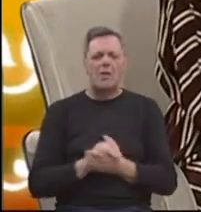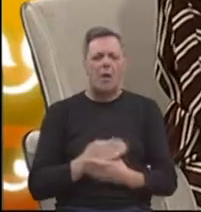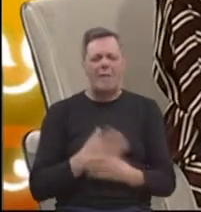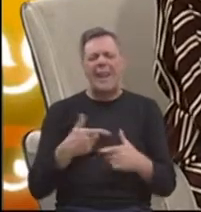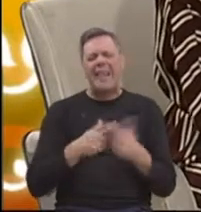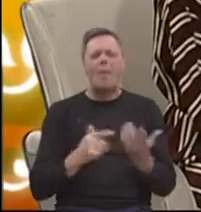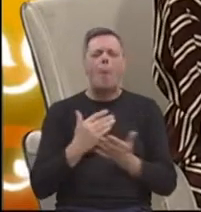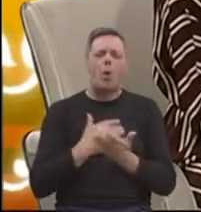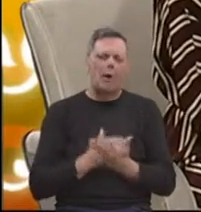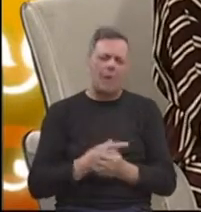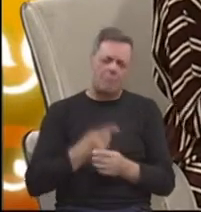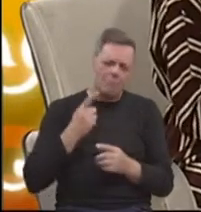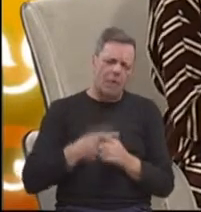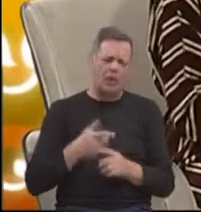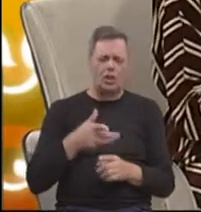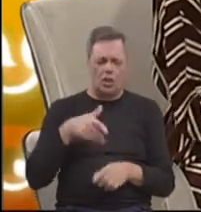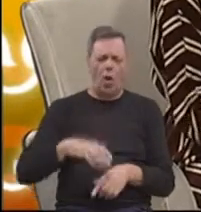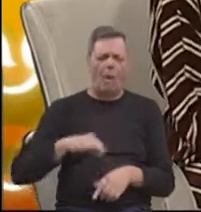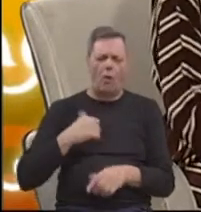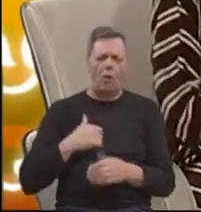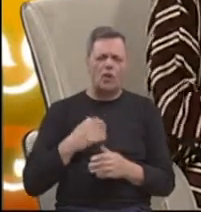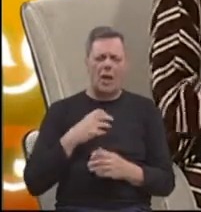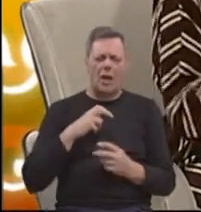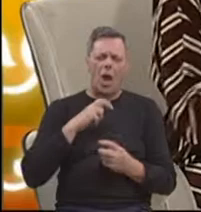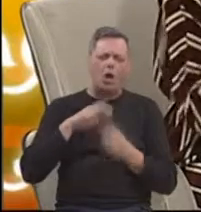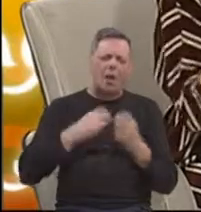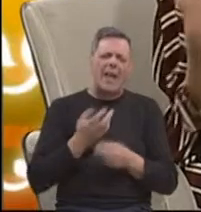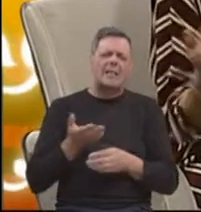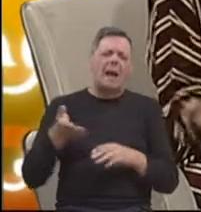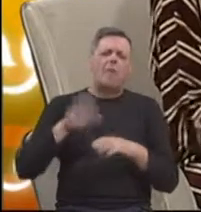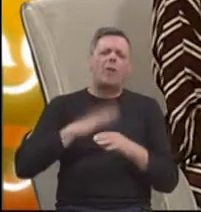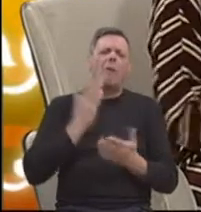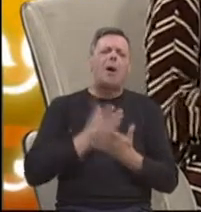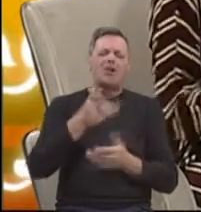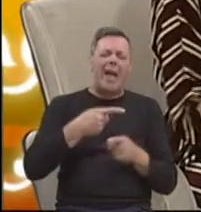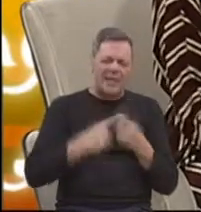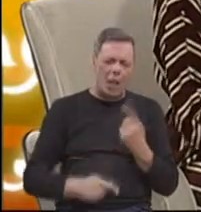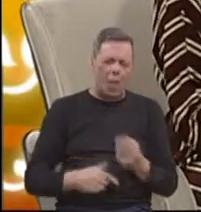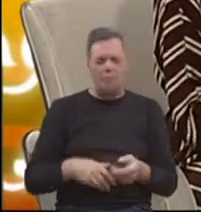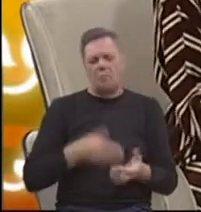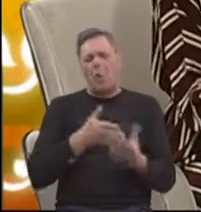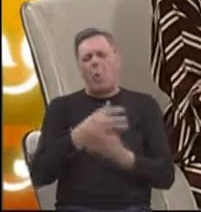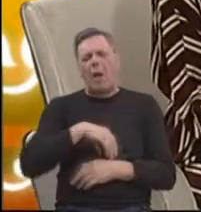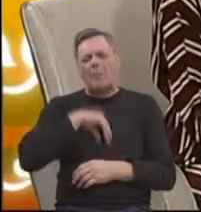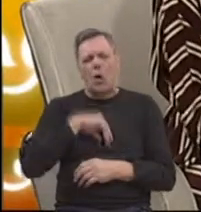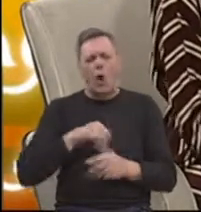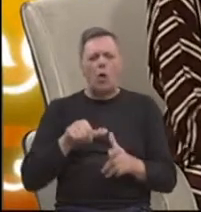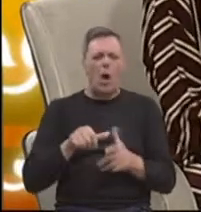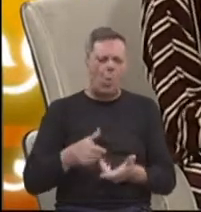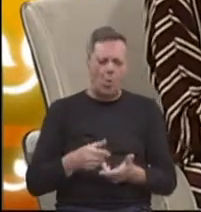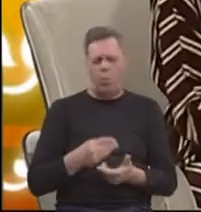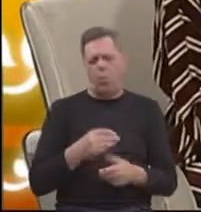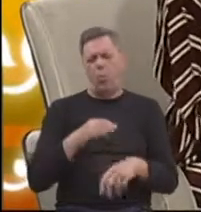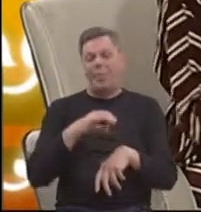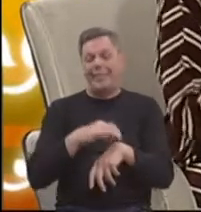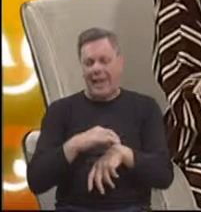veliki dio programa baš ovogodišnjeg kongresa je pokriva baš taj dio, odnosno uloga psihologa u